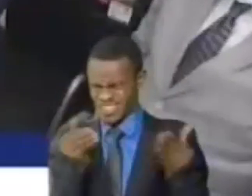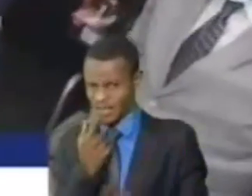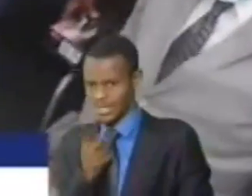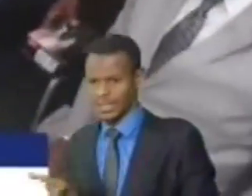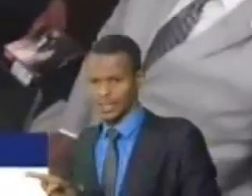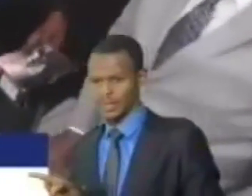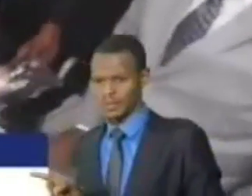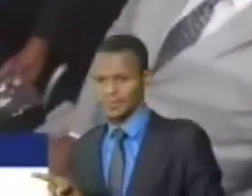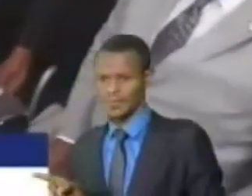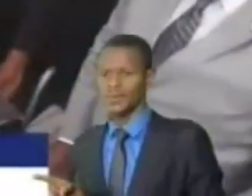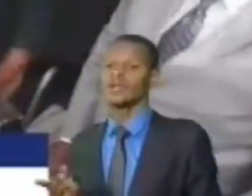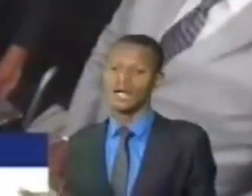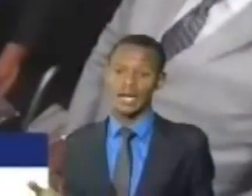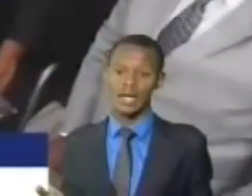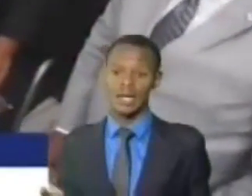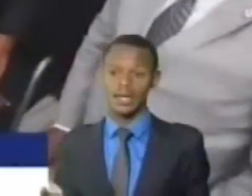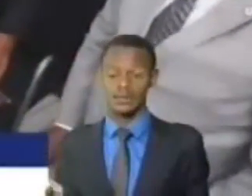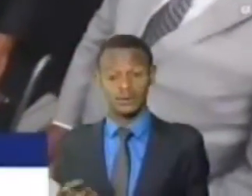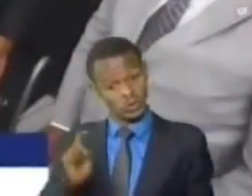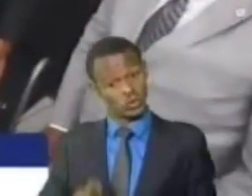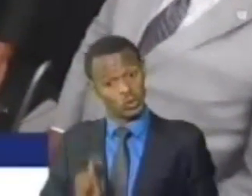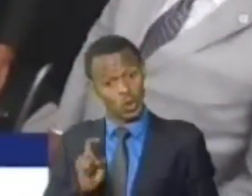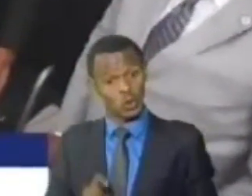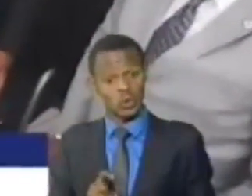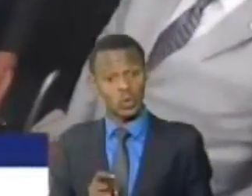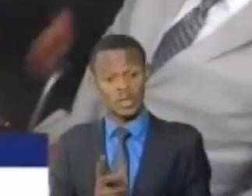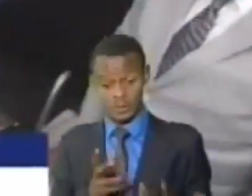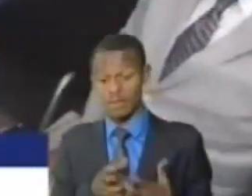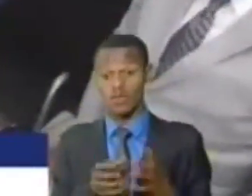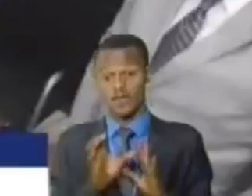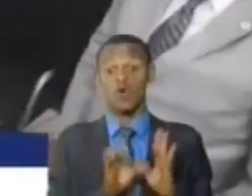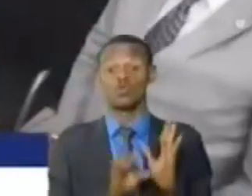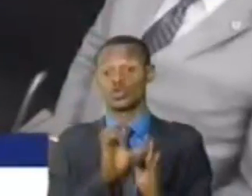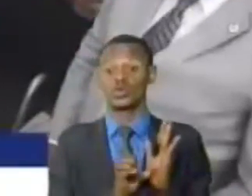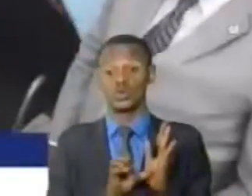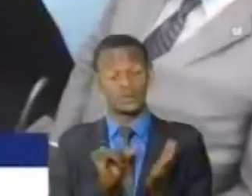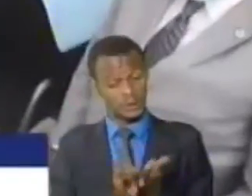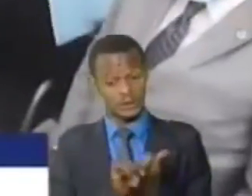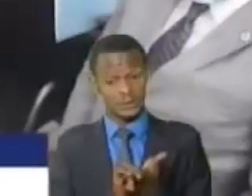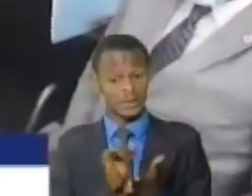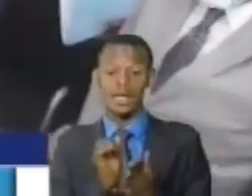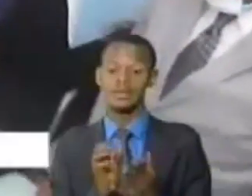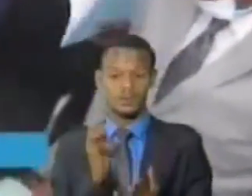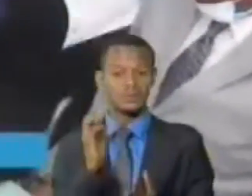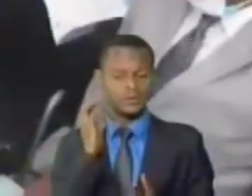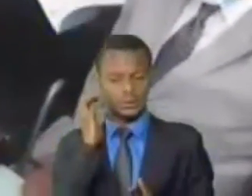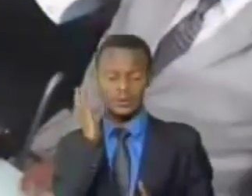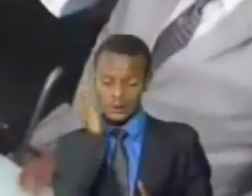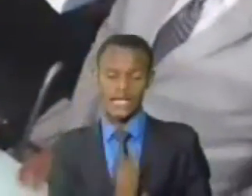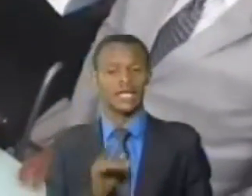attributs, une écharpe de l'exercice du ministre. C'était qui était dans l'ancienne série. Et ça,